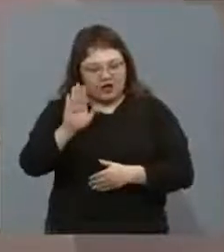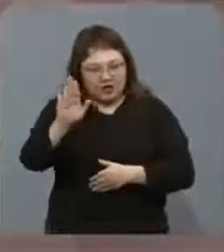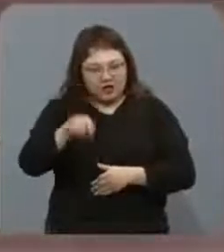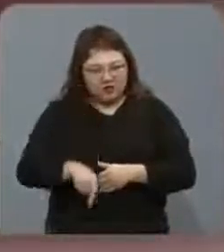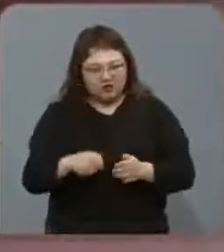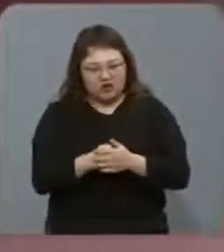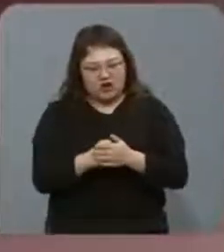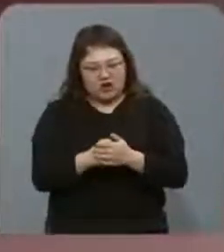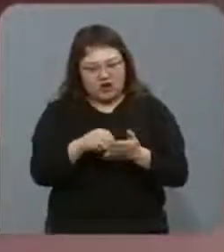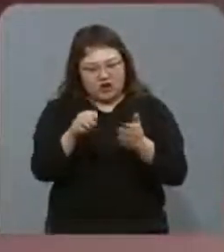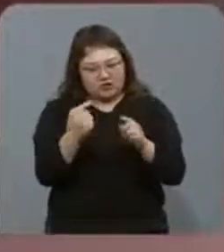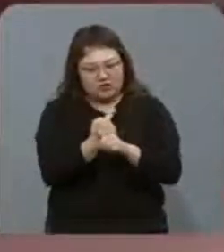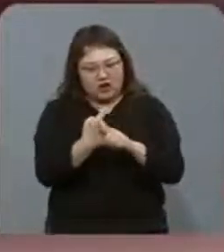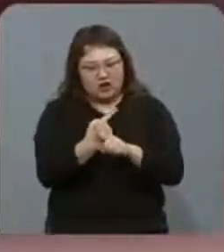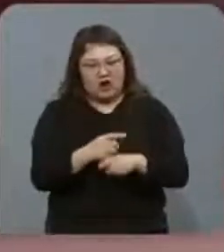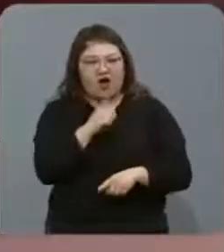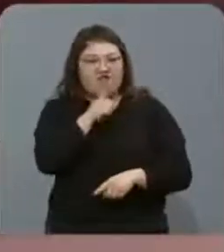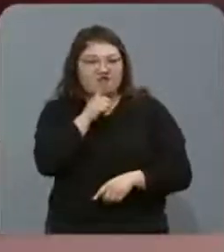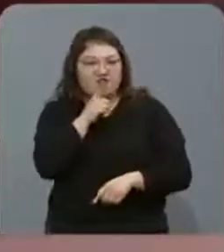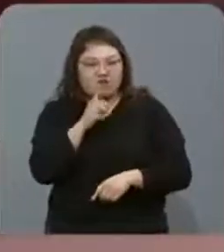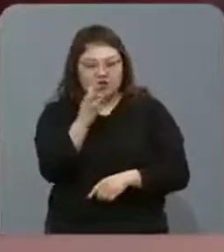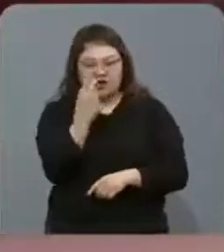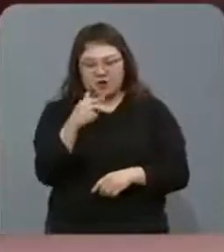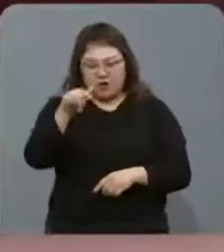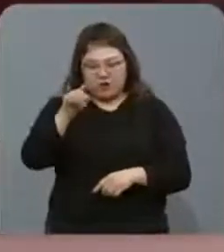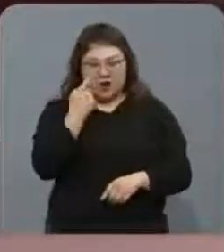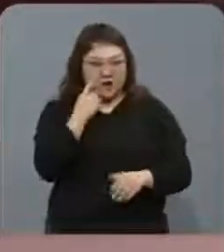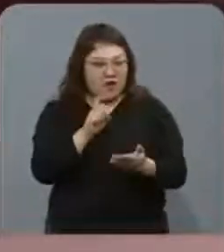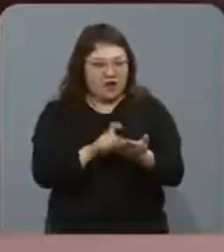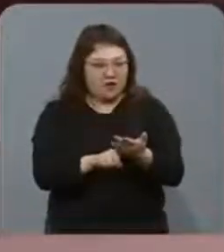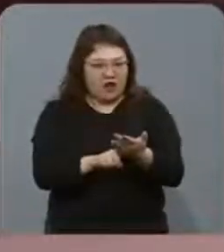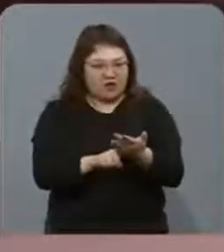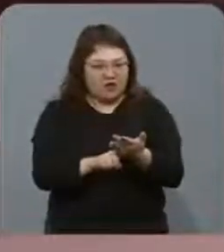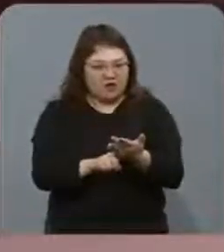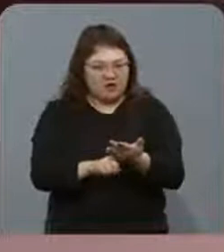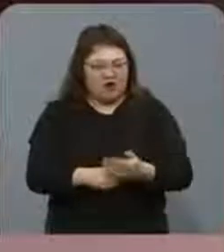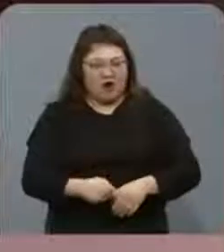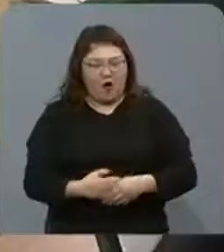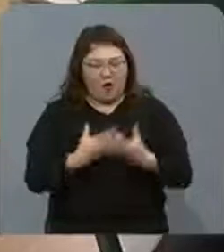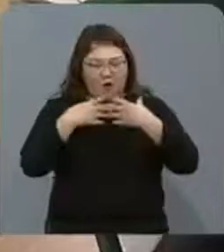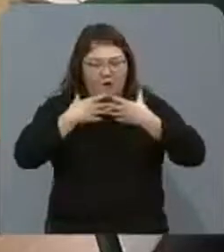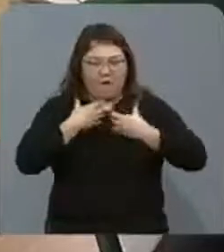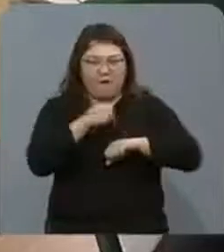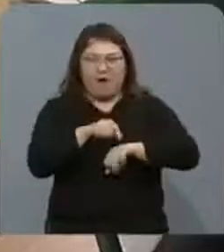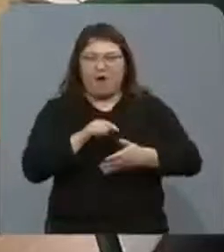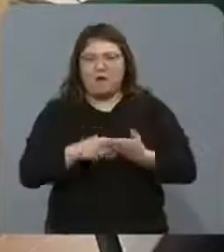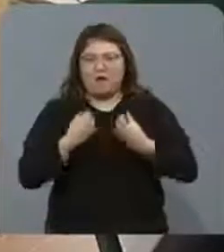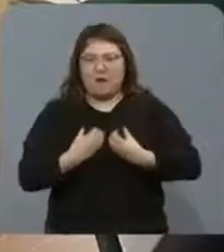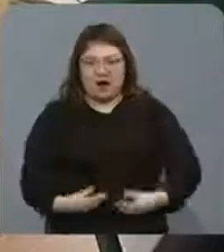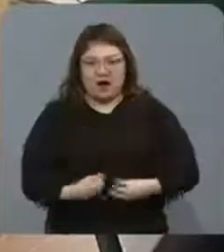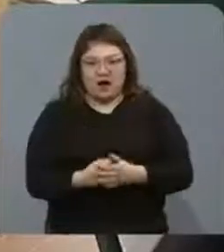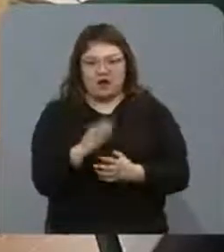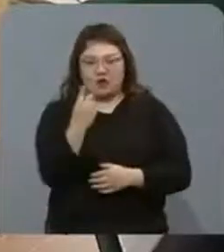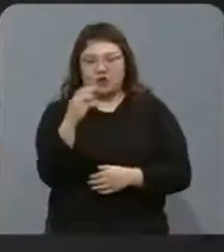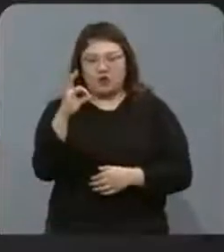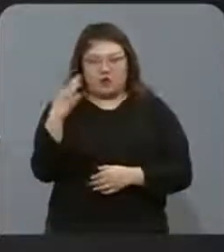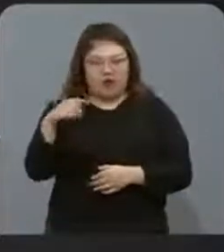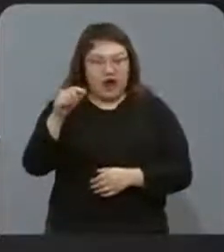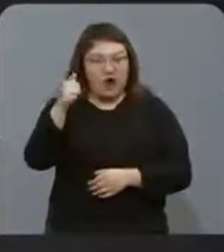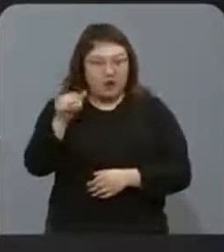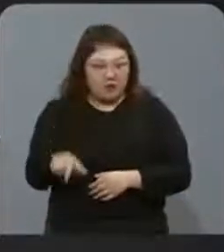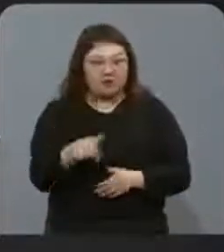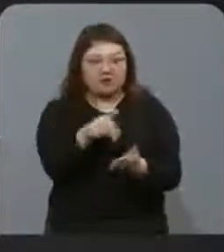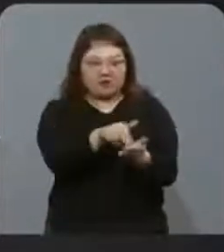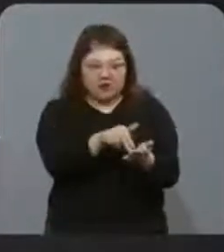갈다가 엉덩이 부분에 욕창이 생긴 것을 발견하고 억장이 무너졌습니다 윤씨는 요양원 이 입수 자 관리에